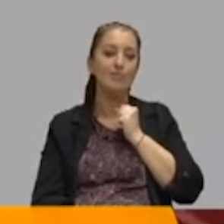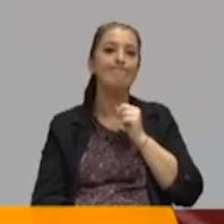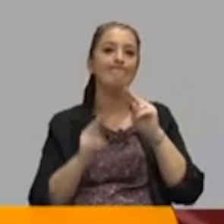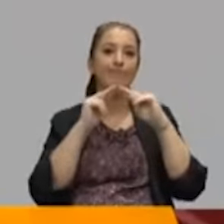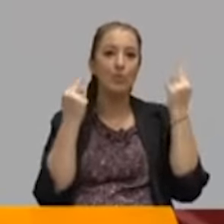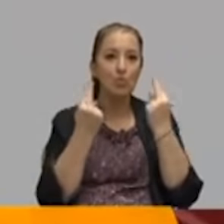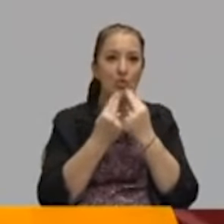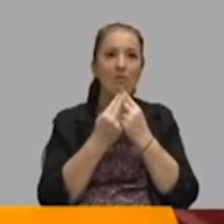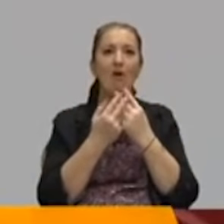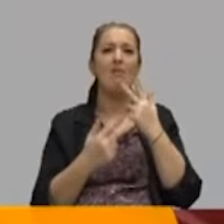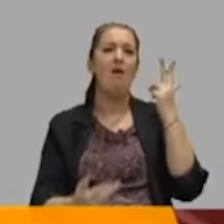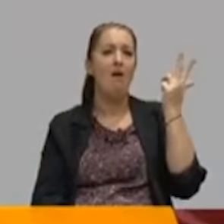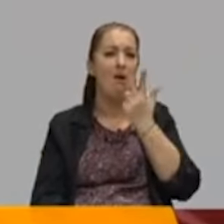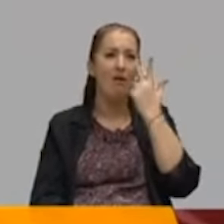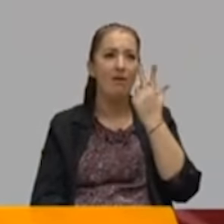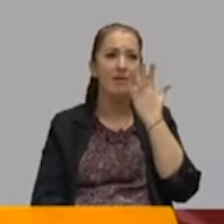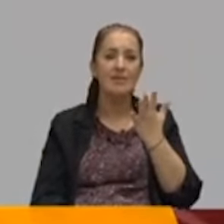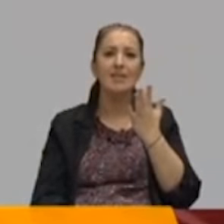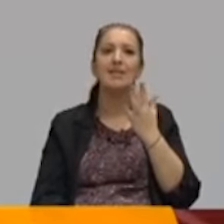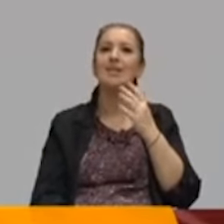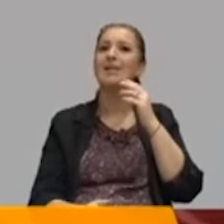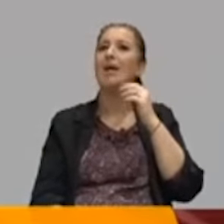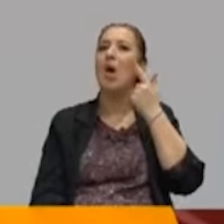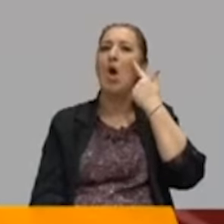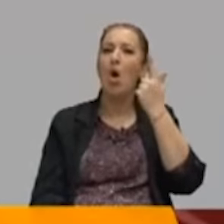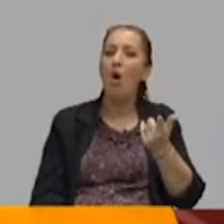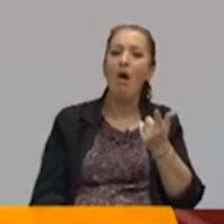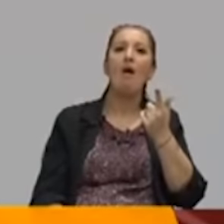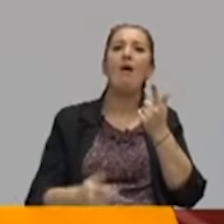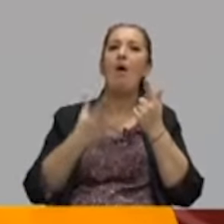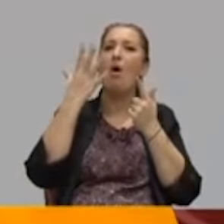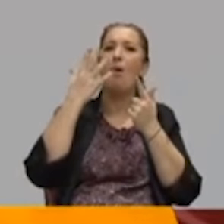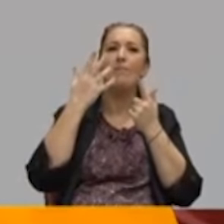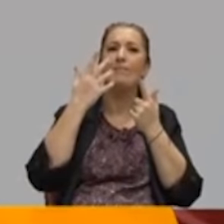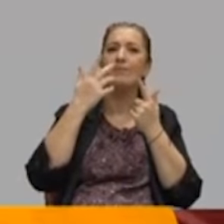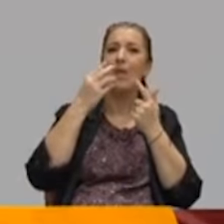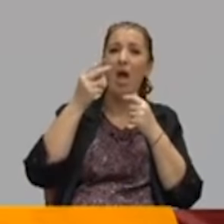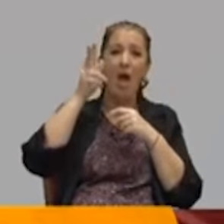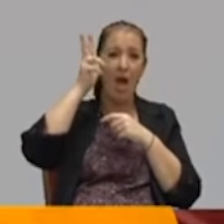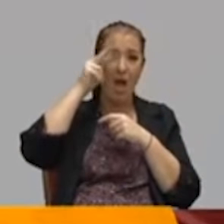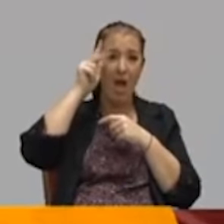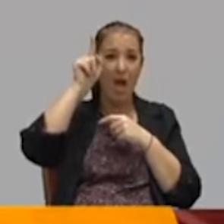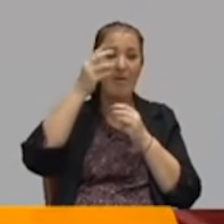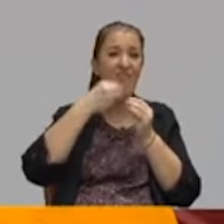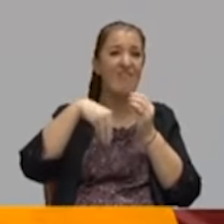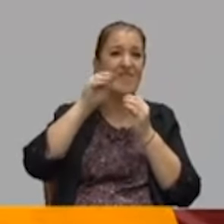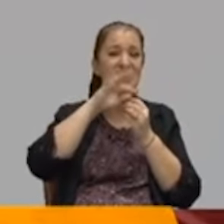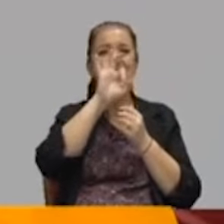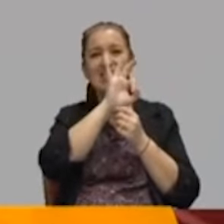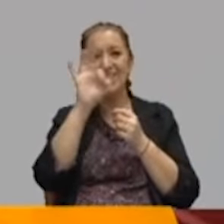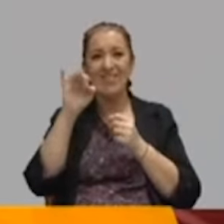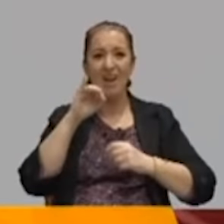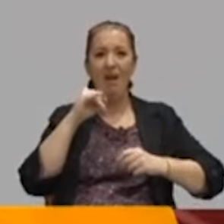Dünyanın adeta likiditeye boğulduğu Amerika'da faizlerin sıfıra yaklaştığı